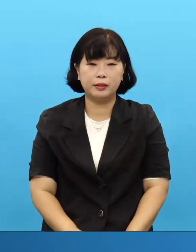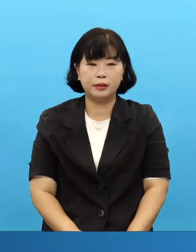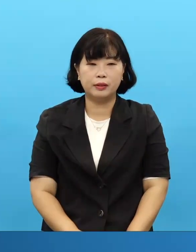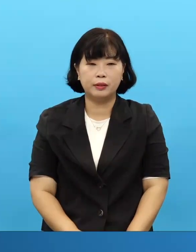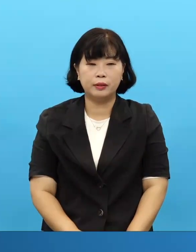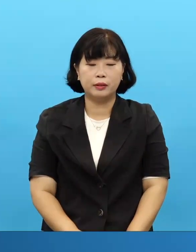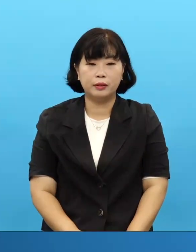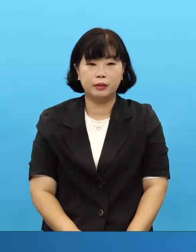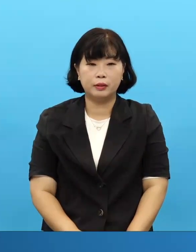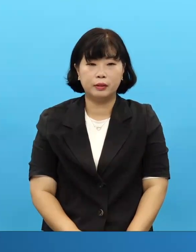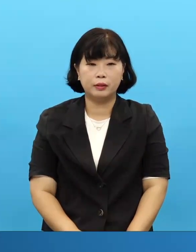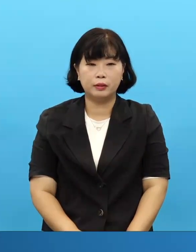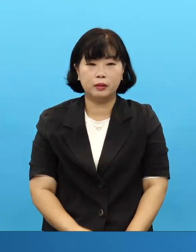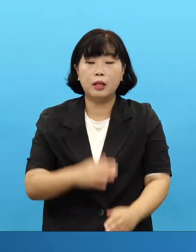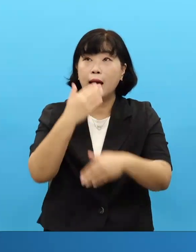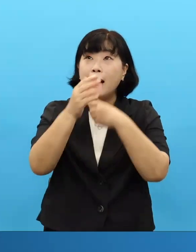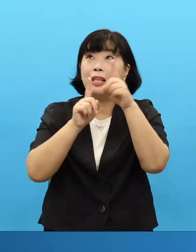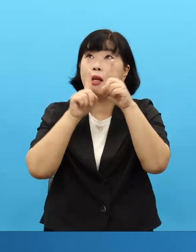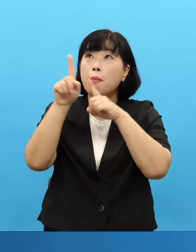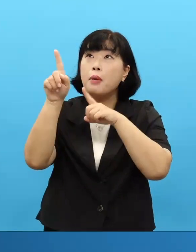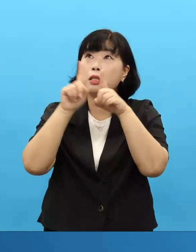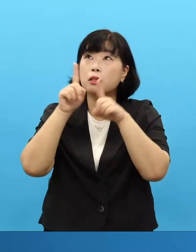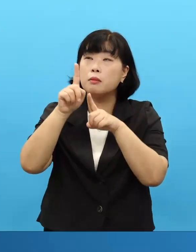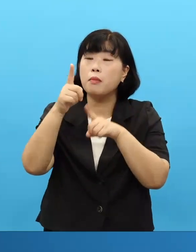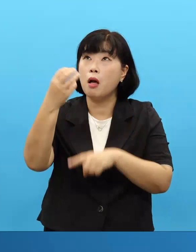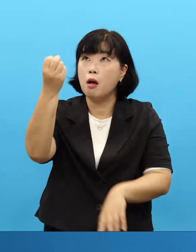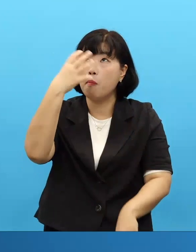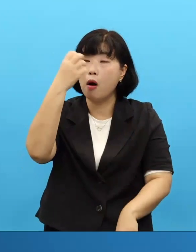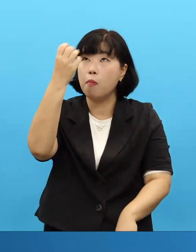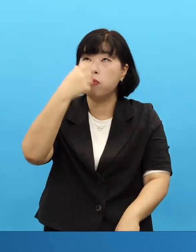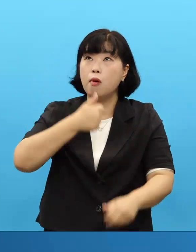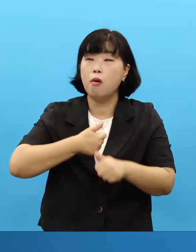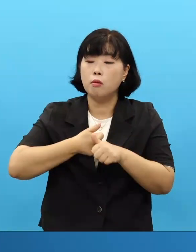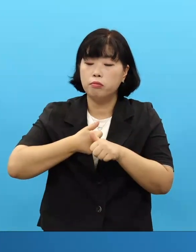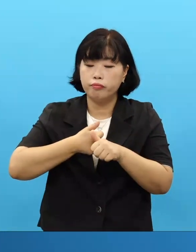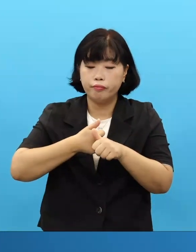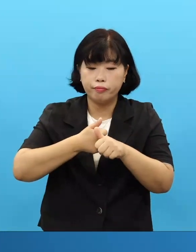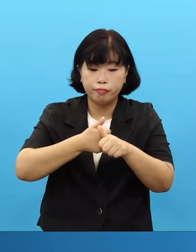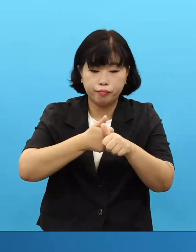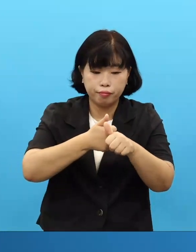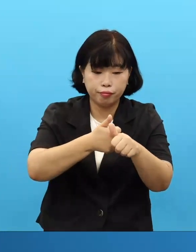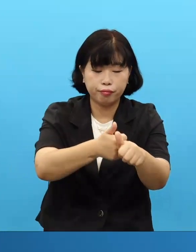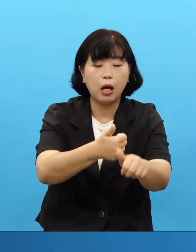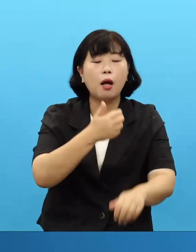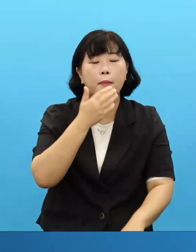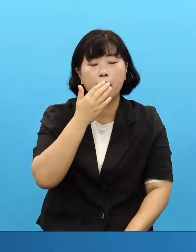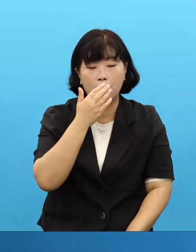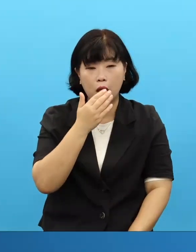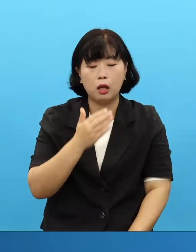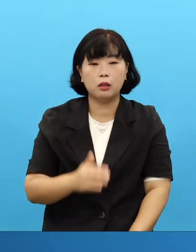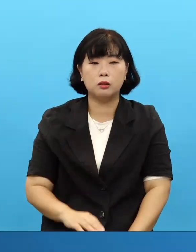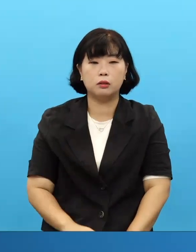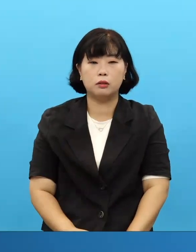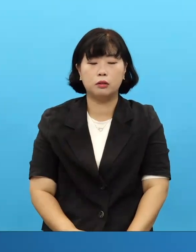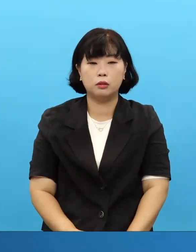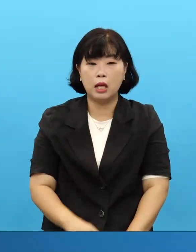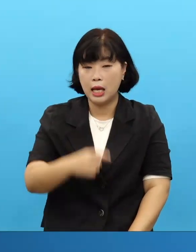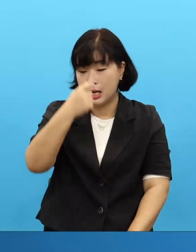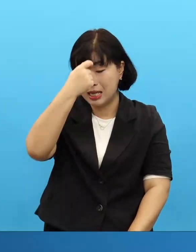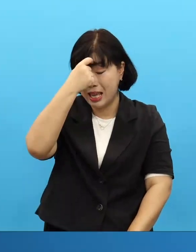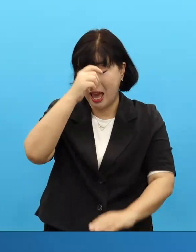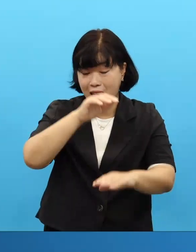보면 말씀의 흐름을 따라가게 돼요. And if you can see the stream of the covenant, you're also able to follow the stream of the word. 그렇게 예배들을 매주 오는